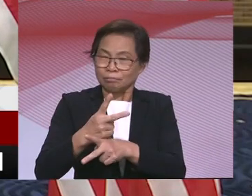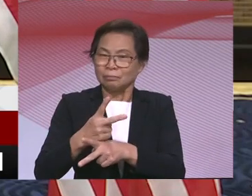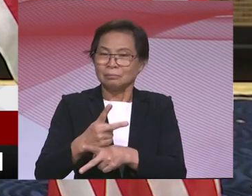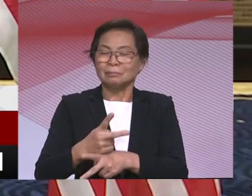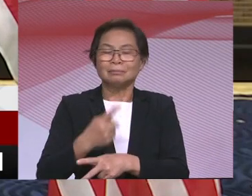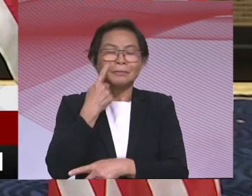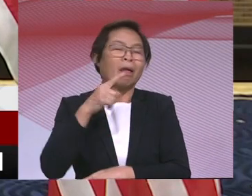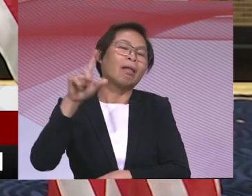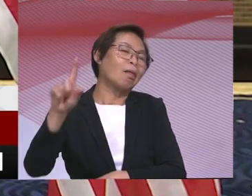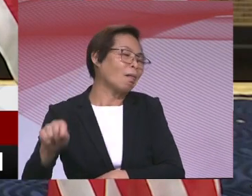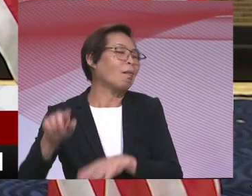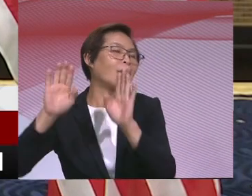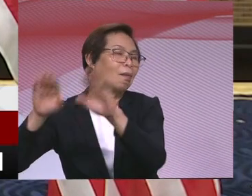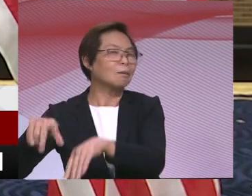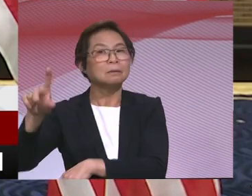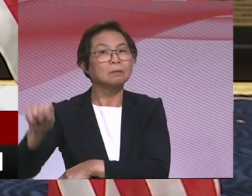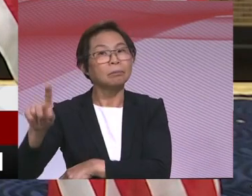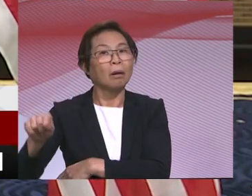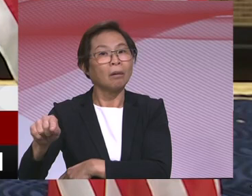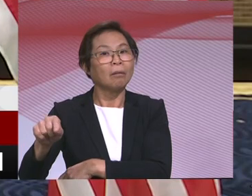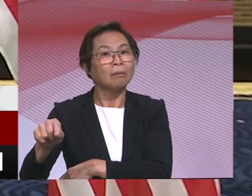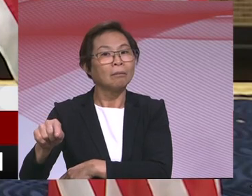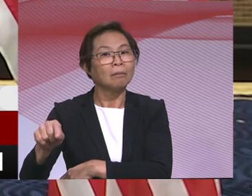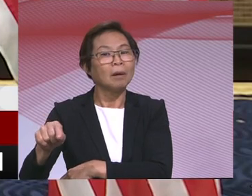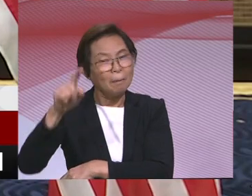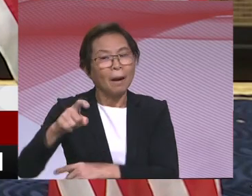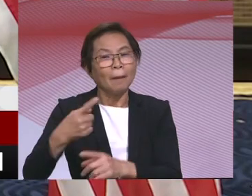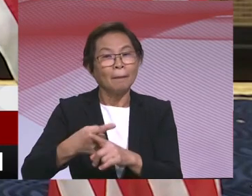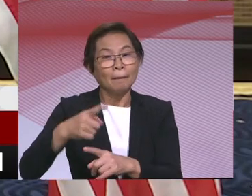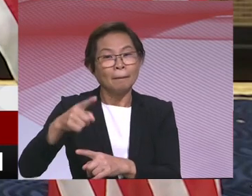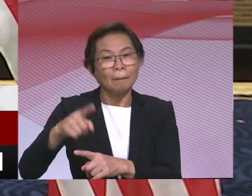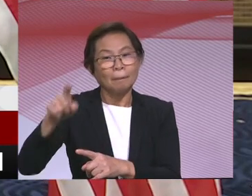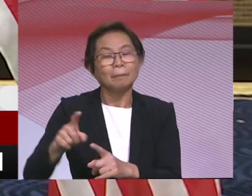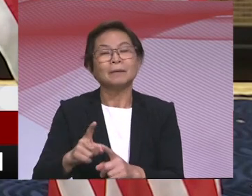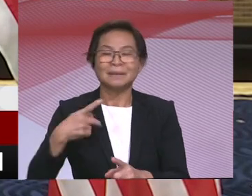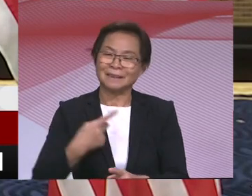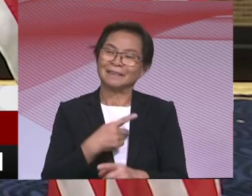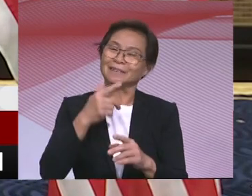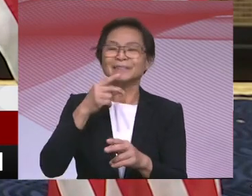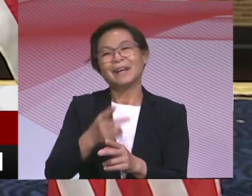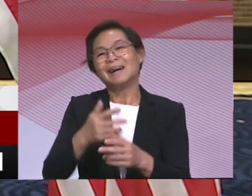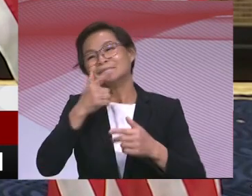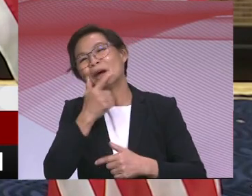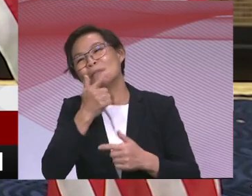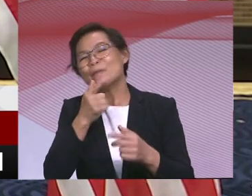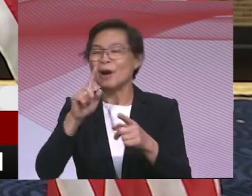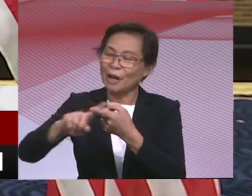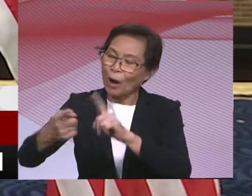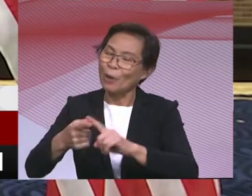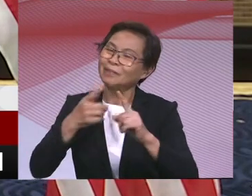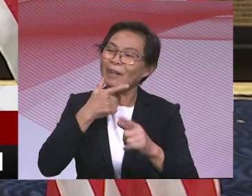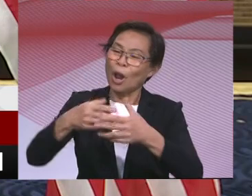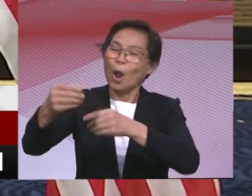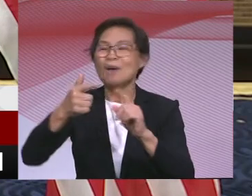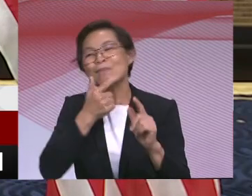tidak neko-neko battye Sopian ditetapkan Kita bergelak ketawa di luar bersama rekan dan keluarga